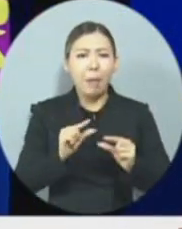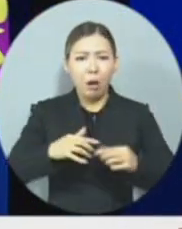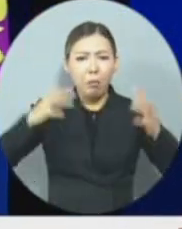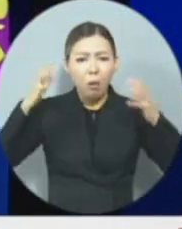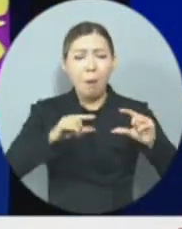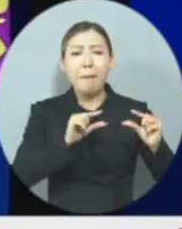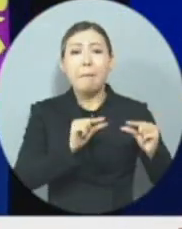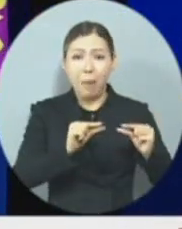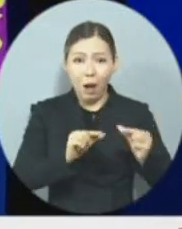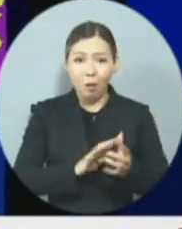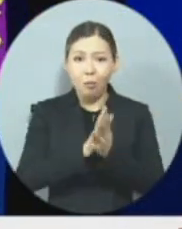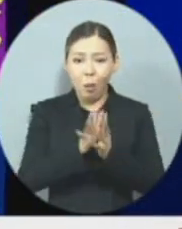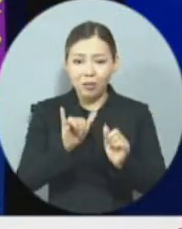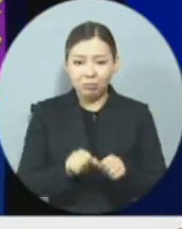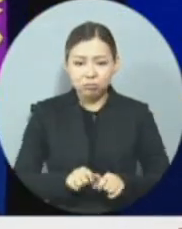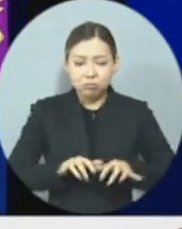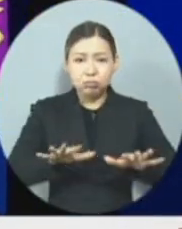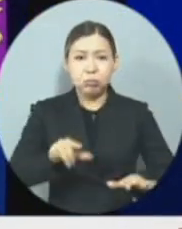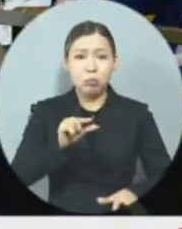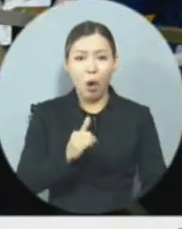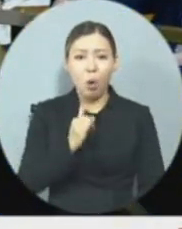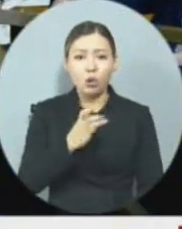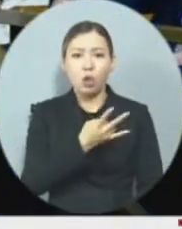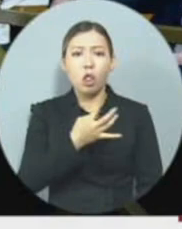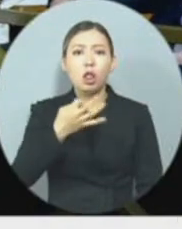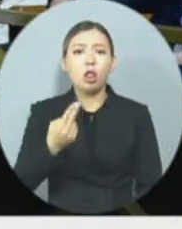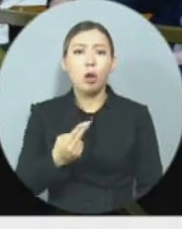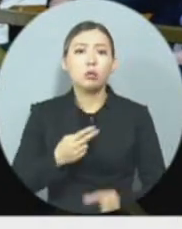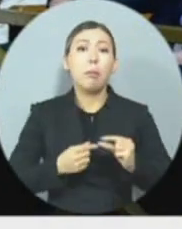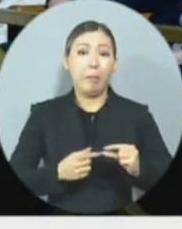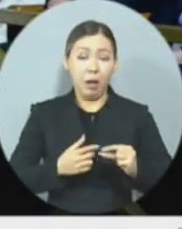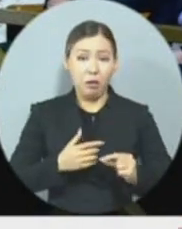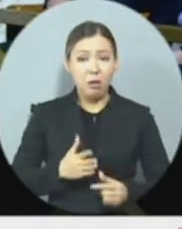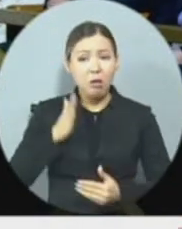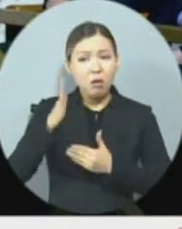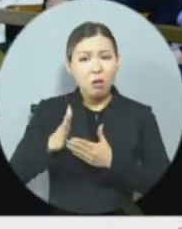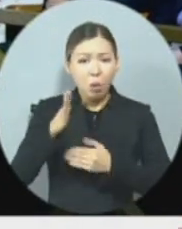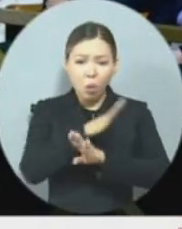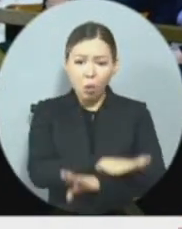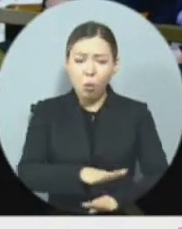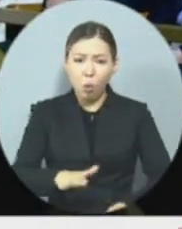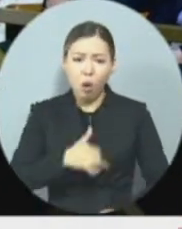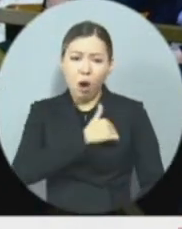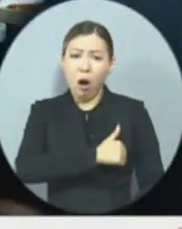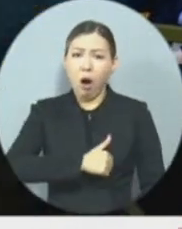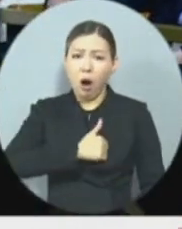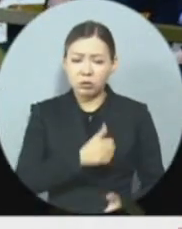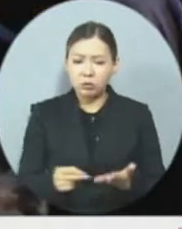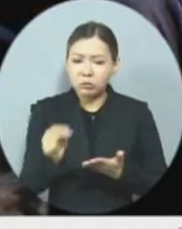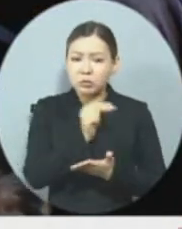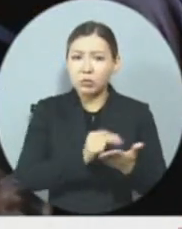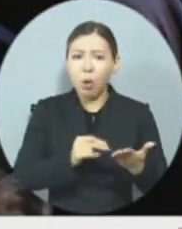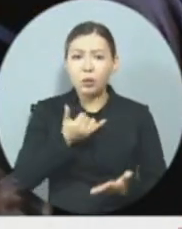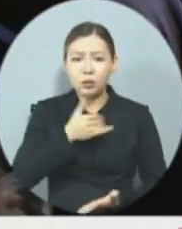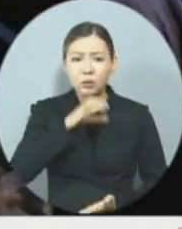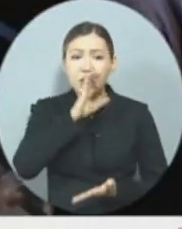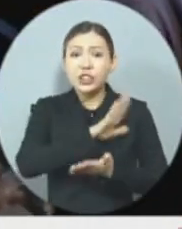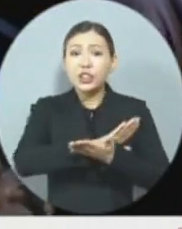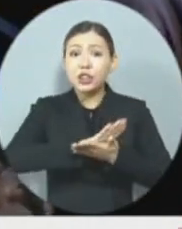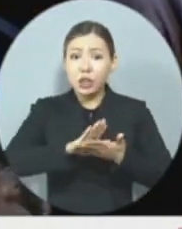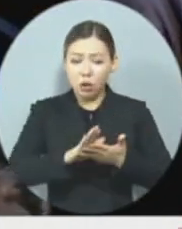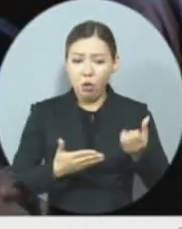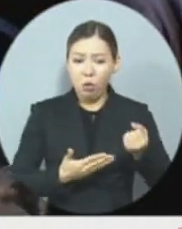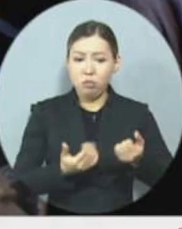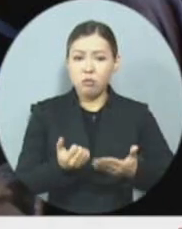тархалтын жигд бус усны нөөц багтай улсын нэг юм. Ирээдүйн хойч үедээ хүрэлцээтэй чанарын шаардлага хангасан цэнгэг усны нөөцийг